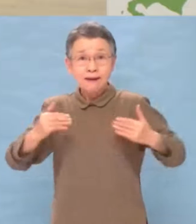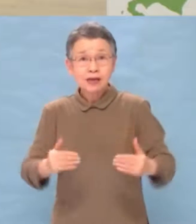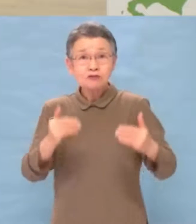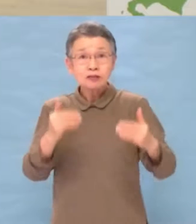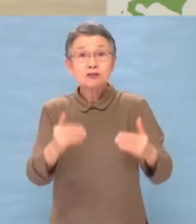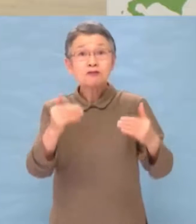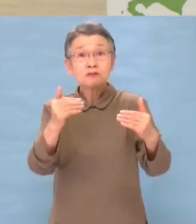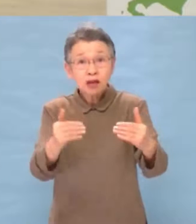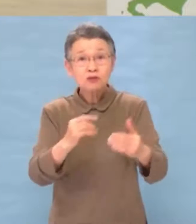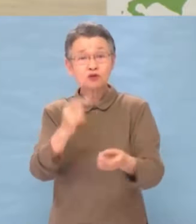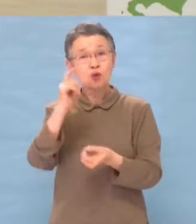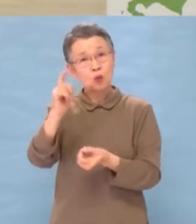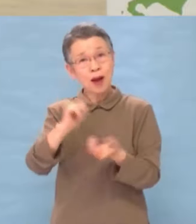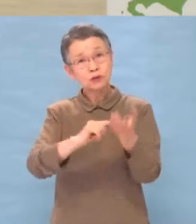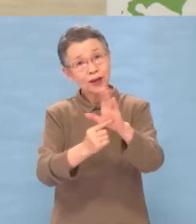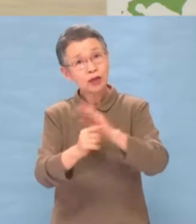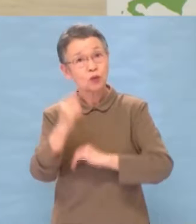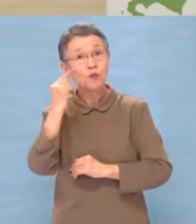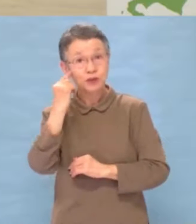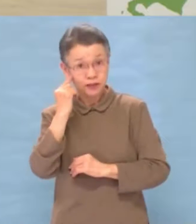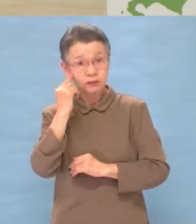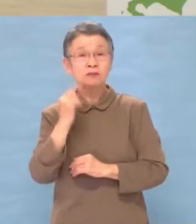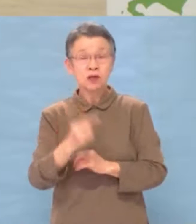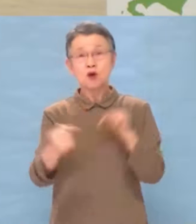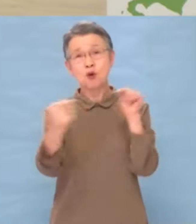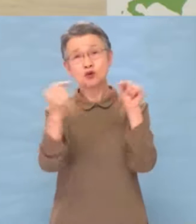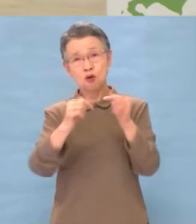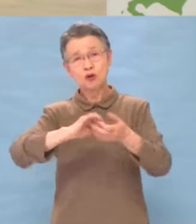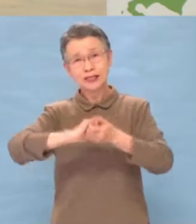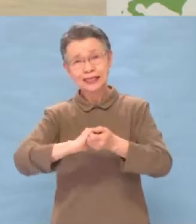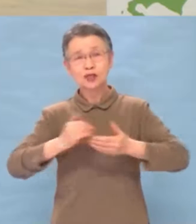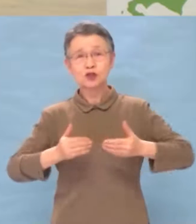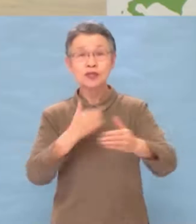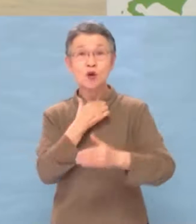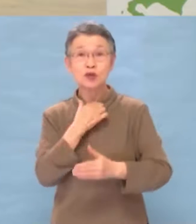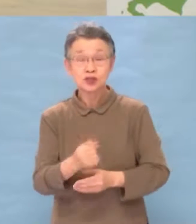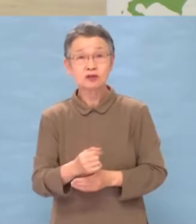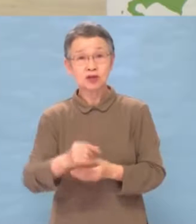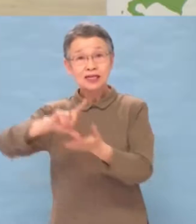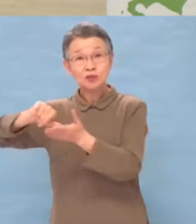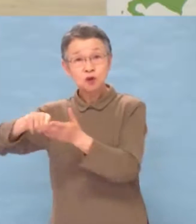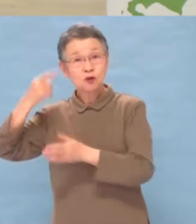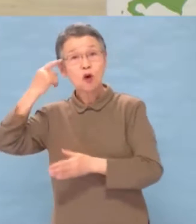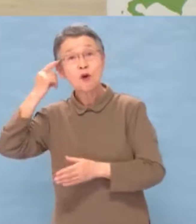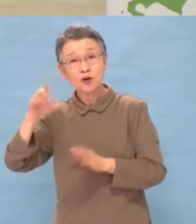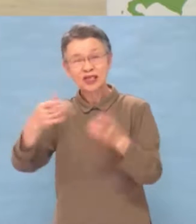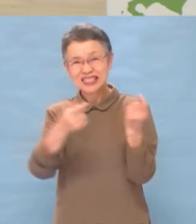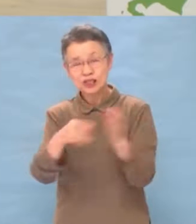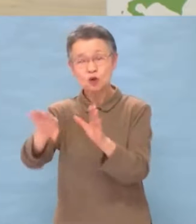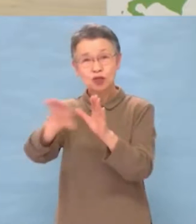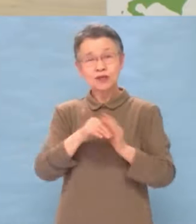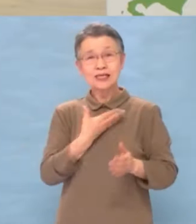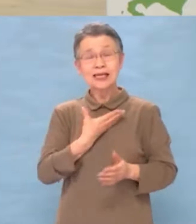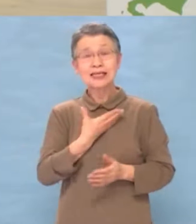実なという言葉がありますね、交渉をぜひやっていただきたいと、地元の思いをしっかり受け止めていただき